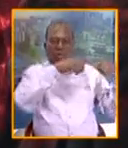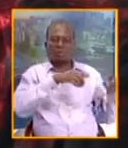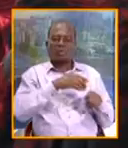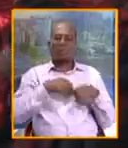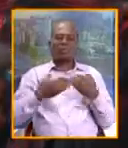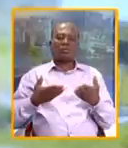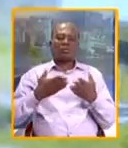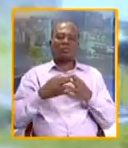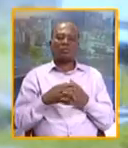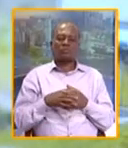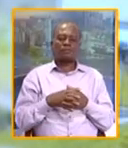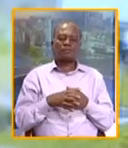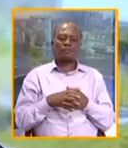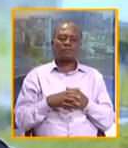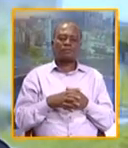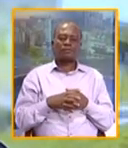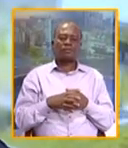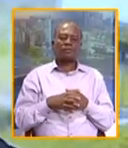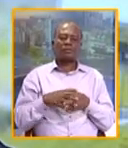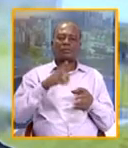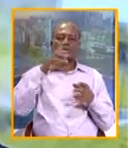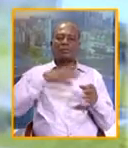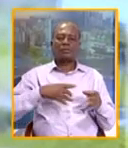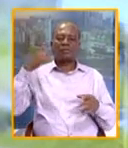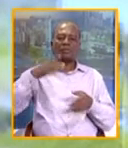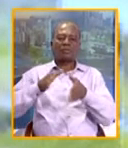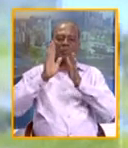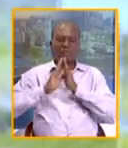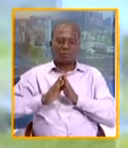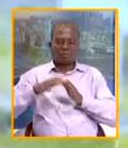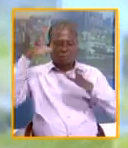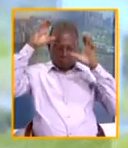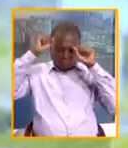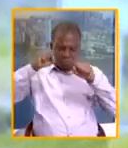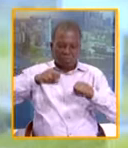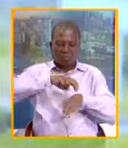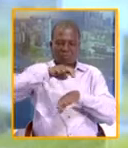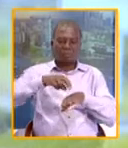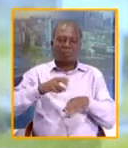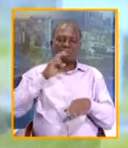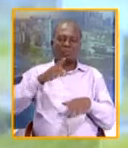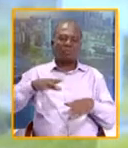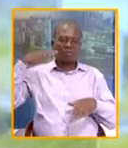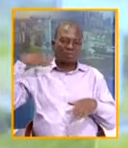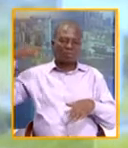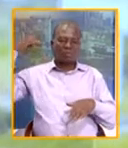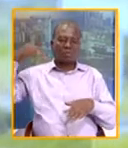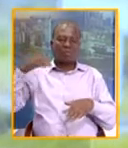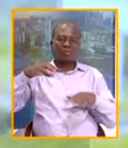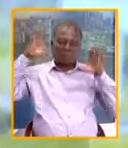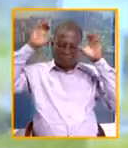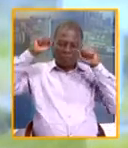exprimée mais la délégation du sud comoé demande au président de la république d'être le candidat du rhdp à la